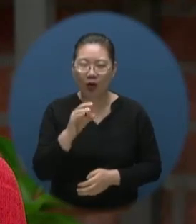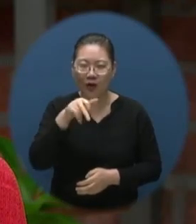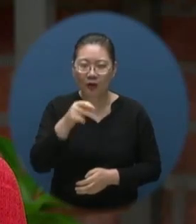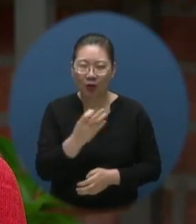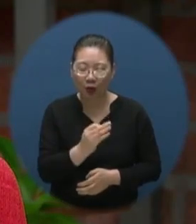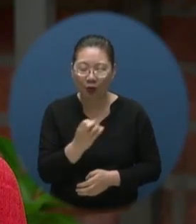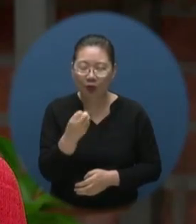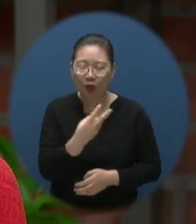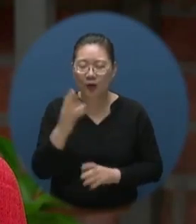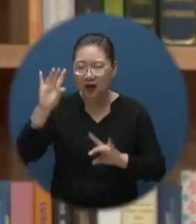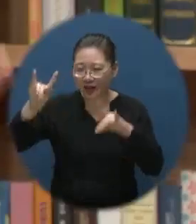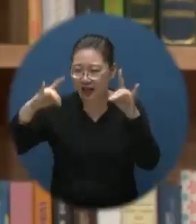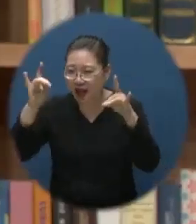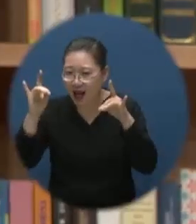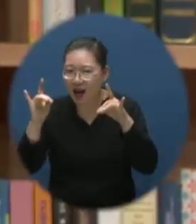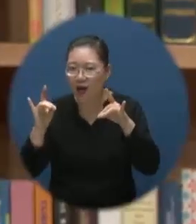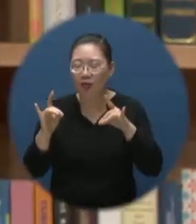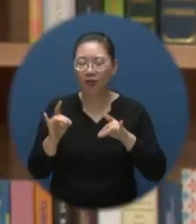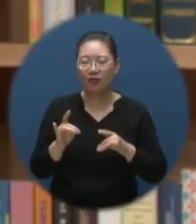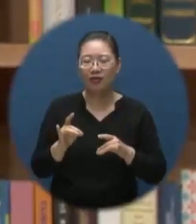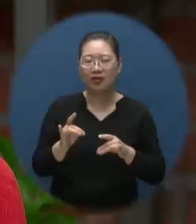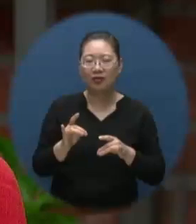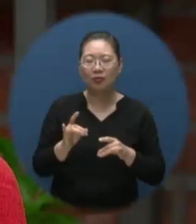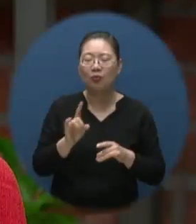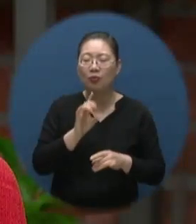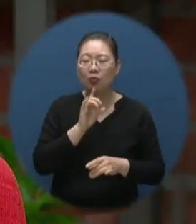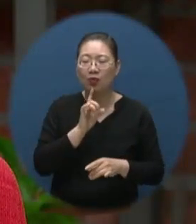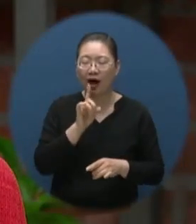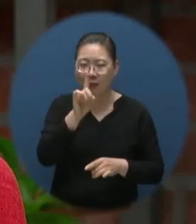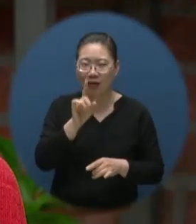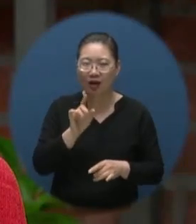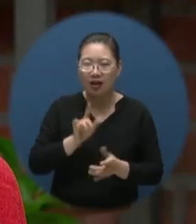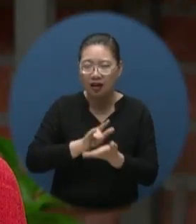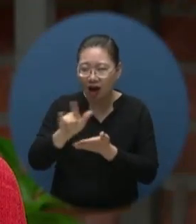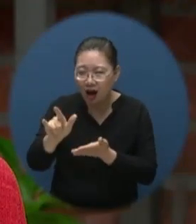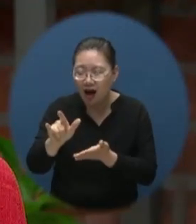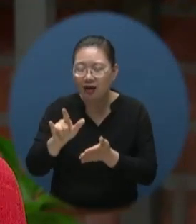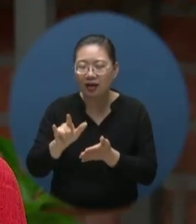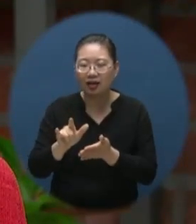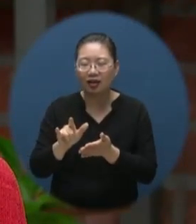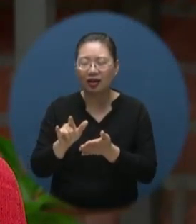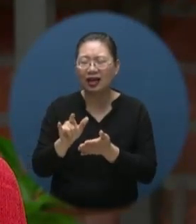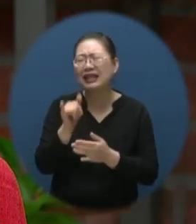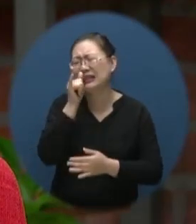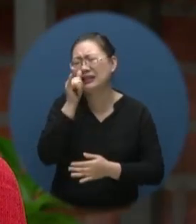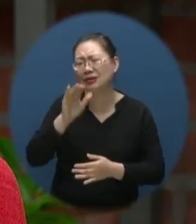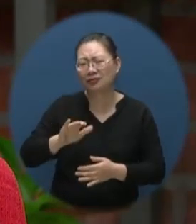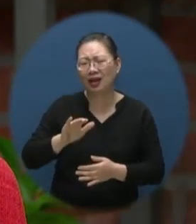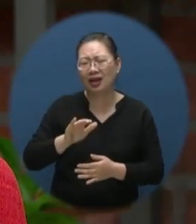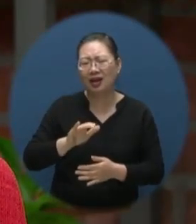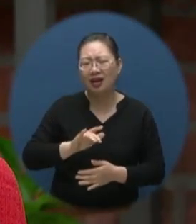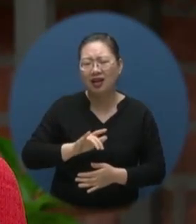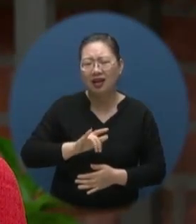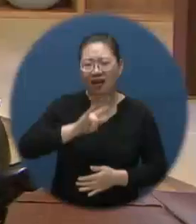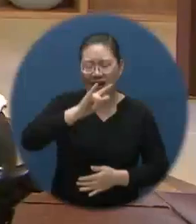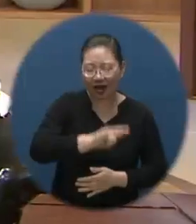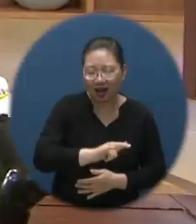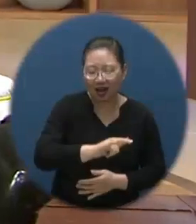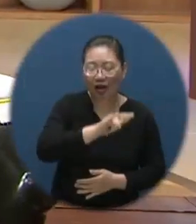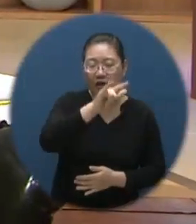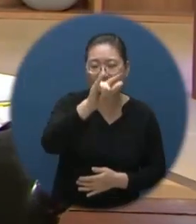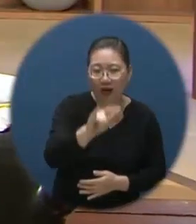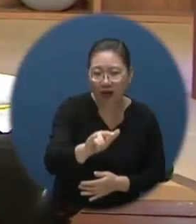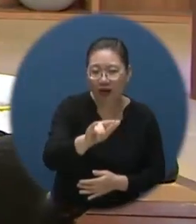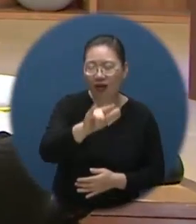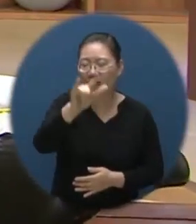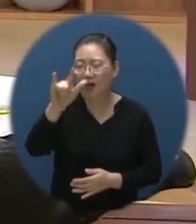다음에 타일랜드 한 번에 가는 비행기도 없고 예 있는데 더욱이 그때는 쭉 돌아서 여행하면서 오라고